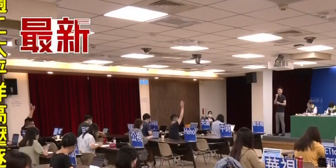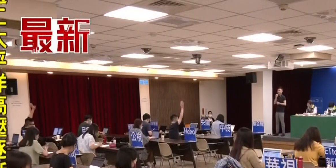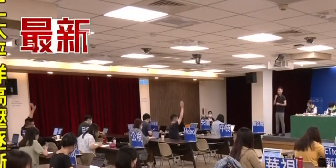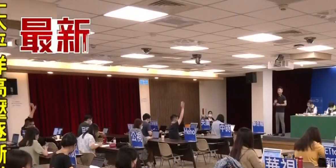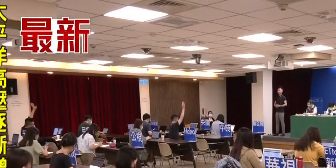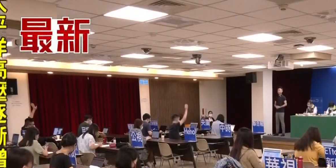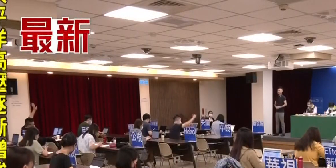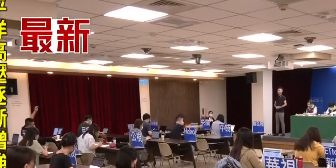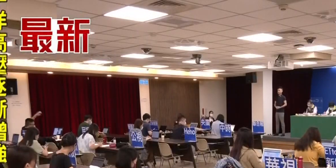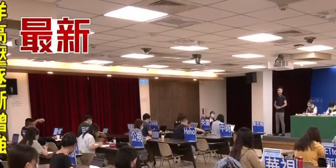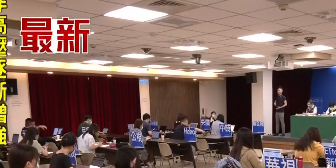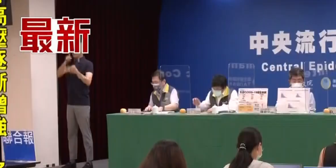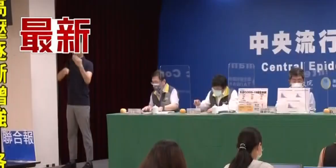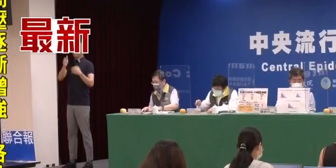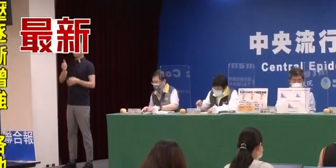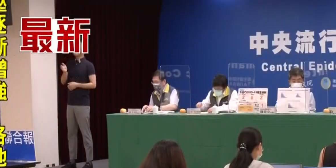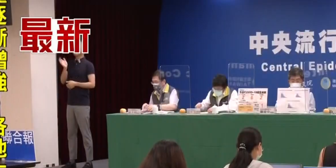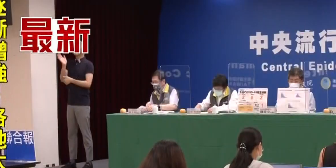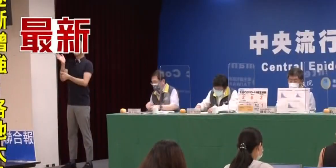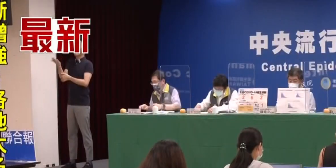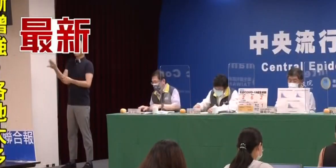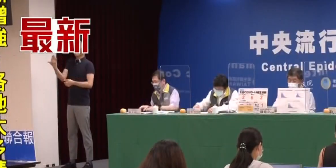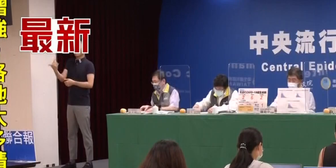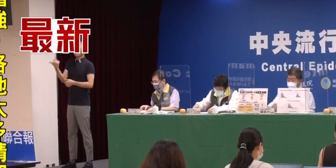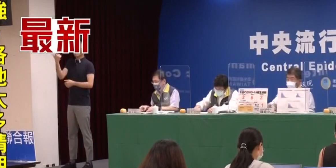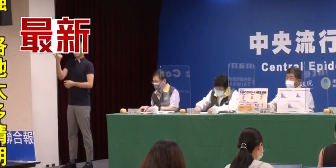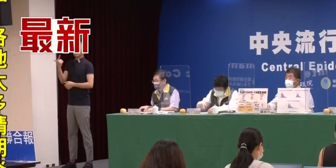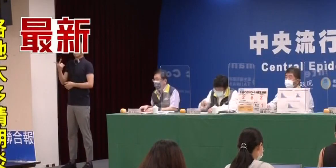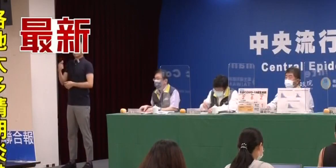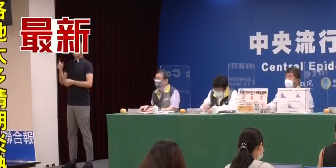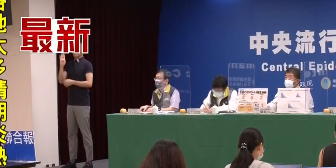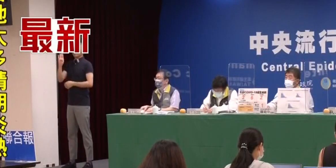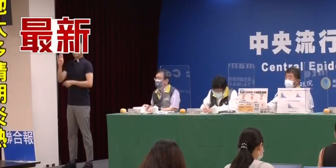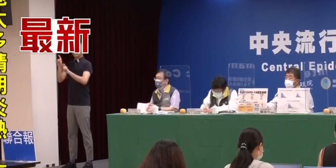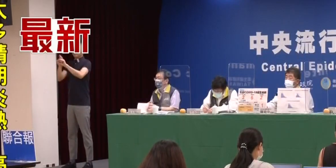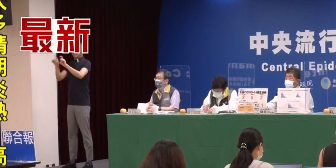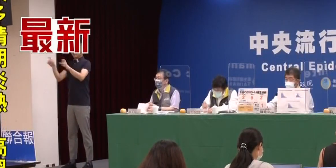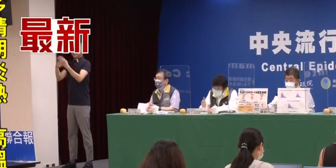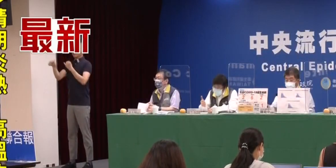非严重不良事件。那另外来看呢，是今天有公布的个案，是新增2例本土，但都是在隔离者确诊。那大家也很关心，说即将到来的中秋节，大家是不是可以开放户外的烤肉区来做烤肉？那指挥官陈时中他就说，中秋这个部分，因为疫情呢还是有一些小小的变化，时间比较近的时候，再跟大家来做报告。